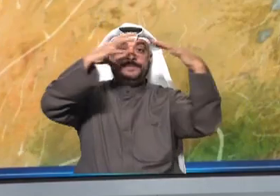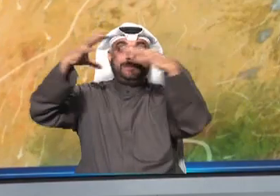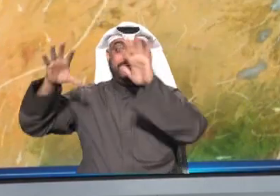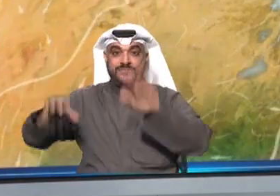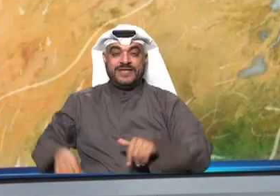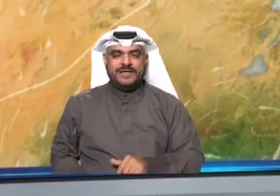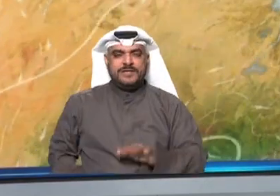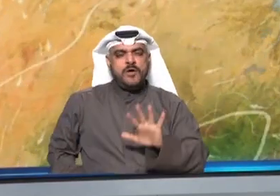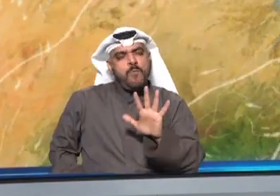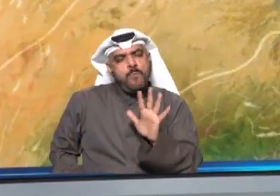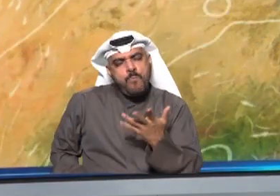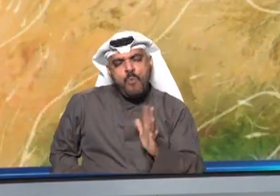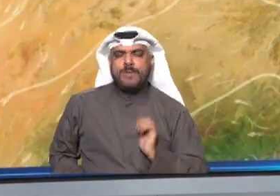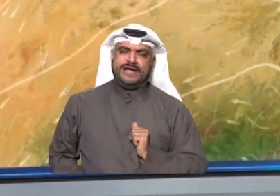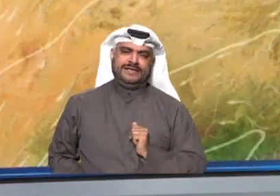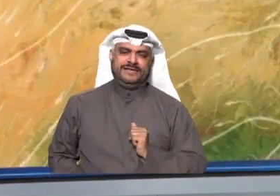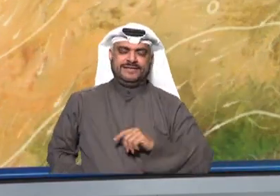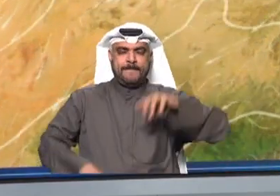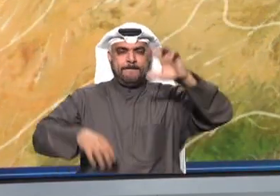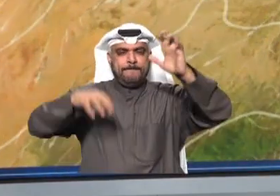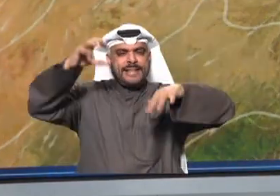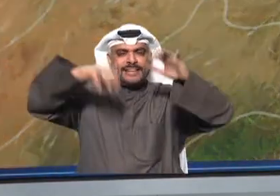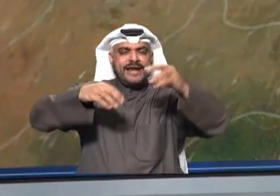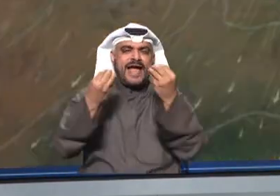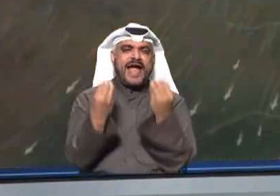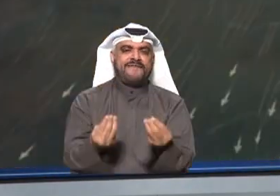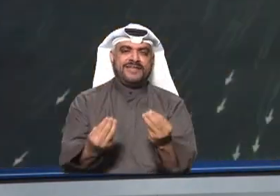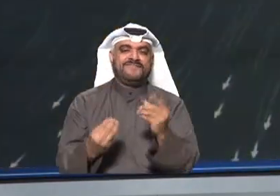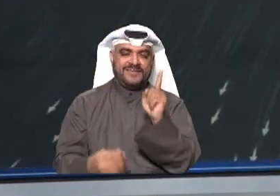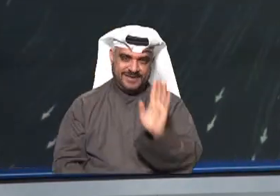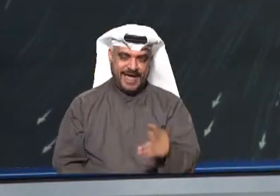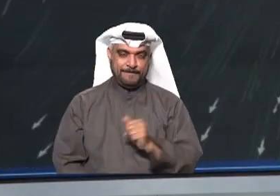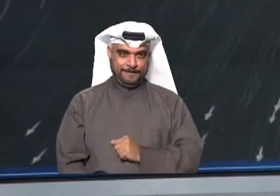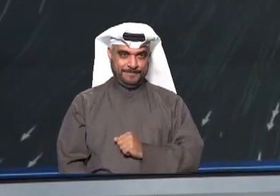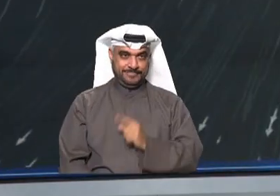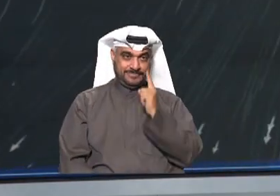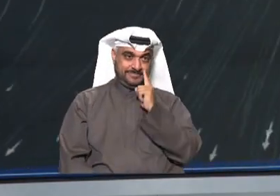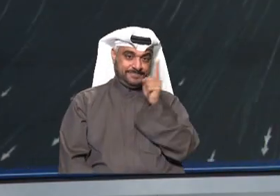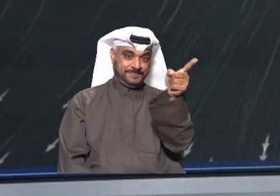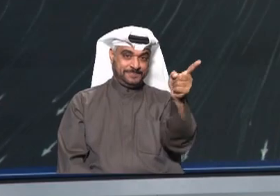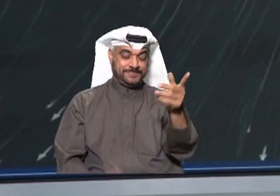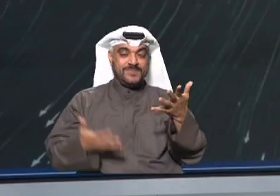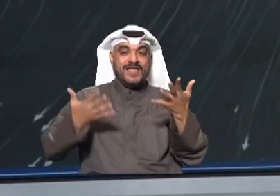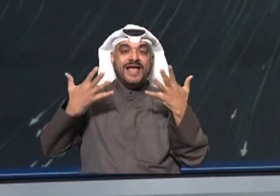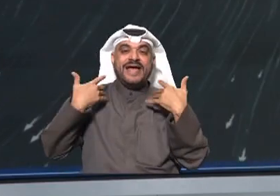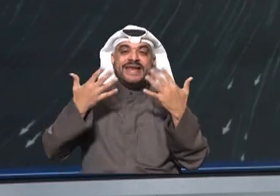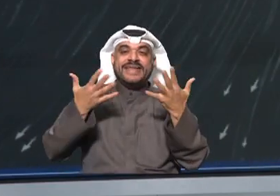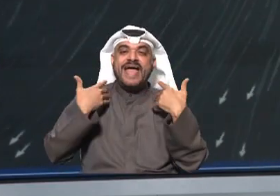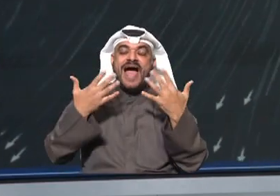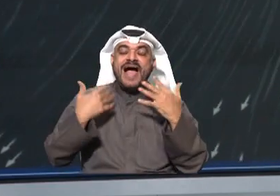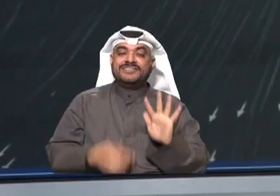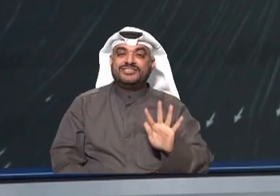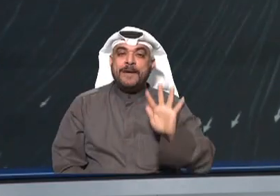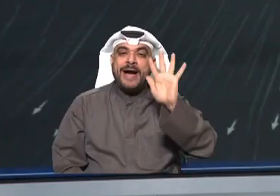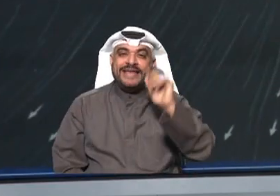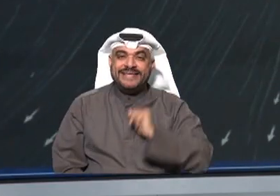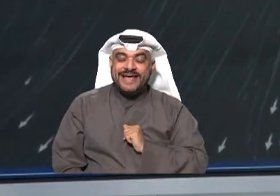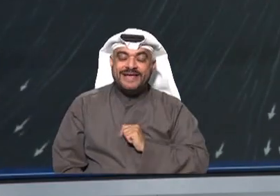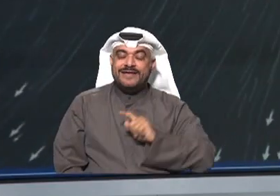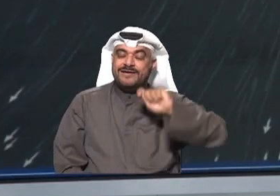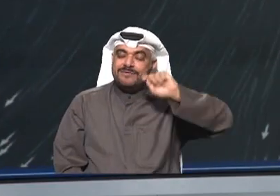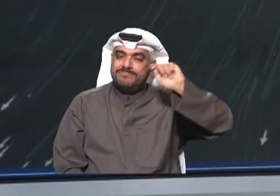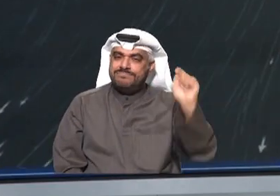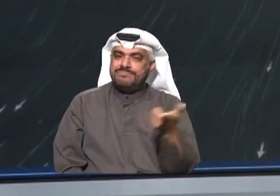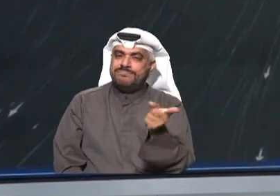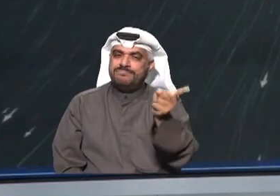واردة وراح تكون خفيفة على بعض المناطق. حتى نهاية اليوم الرياح شمالية غربية خفيفة إلى معتدلة من 8 إلى 30 كيلومتر